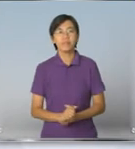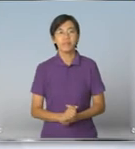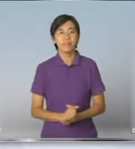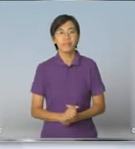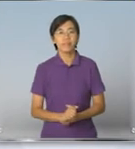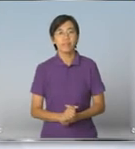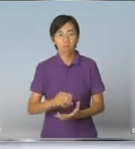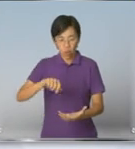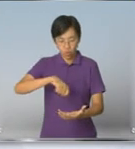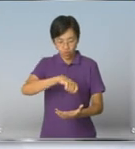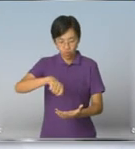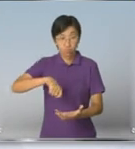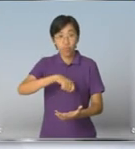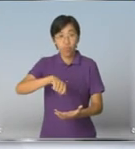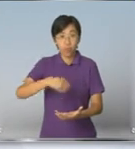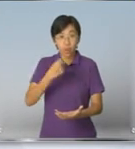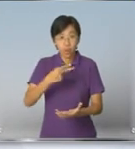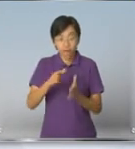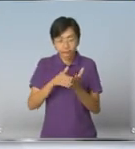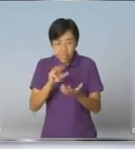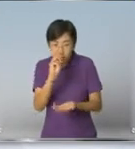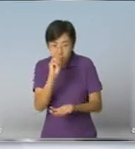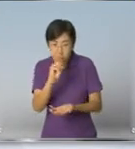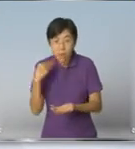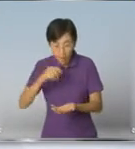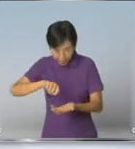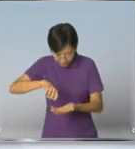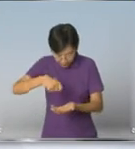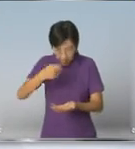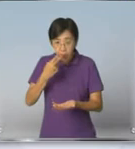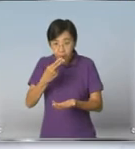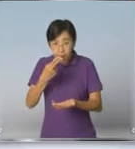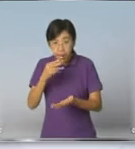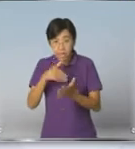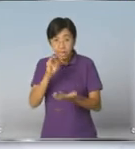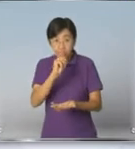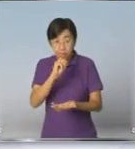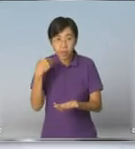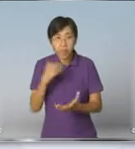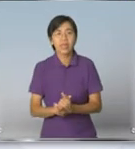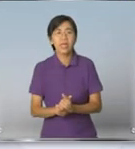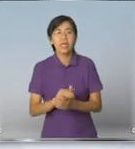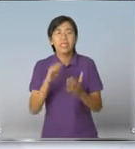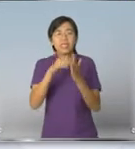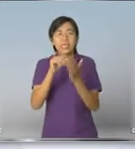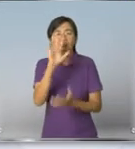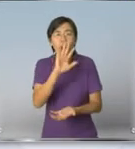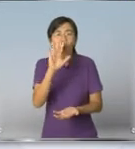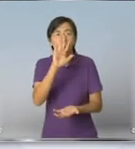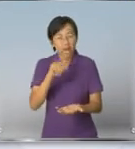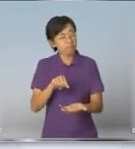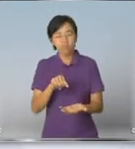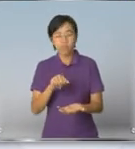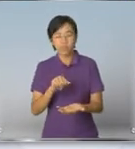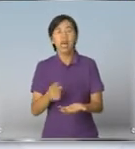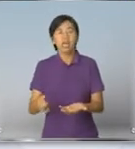ามันสีมันออกม่วงหรือยังเพราะว่าเดี๋ยวไปผสมกับส่วนที่เป็นแป้งเนี่ยสีเขาจะอ่อนลง ค ือถ้าแค่นี้ต้องเพิ่มสีม่วงอีกสักนิดนึ